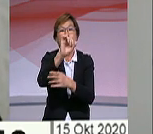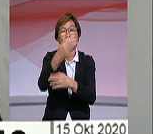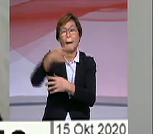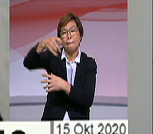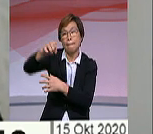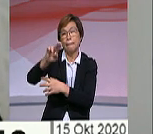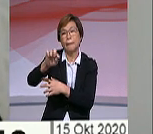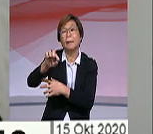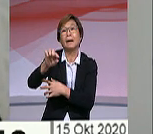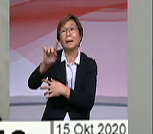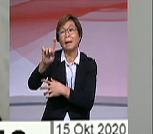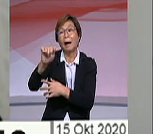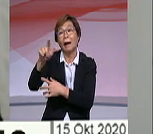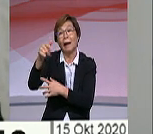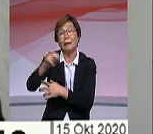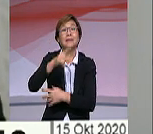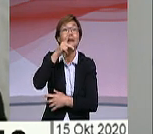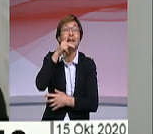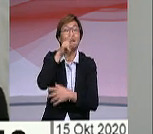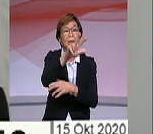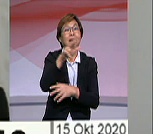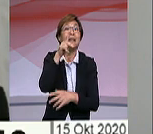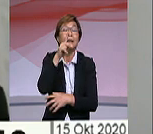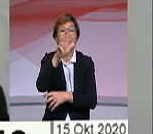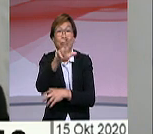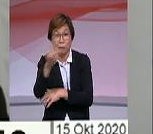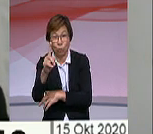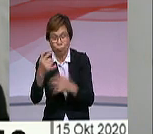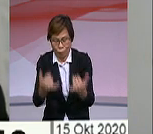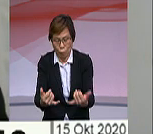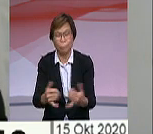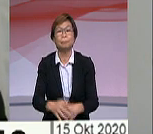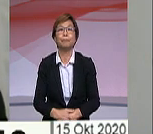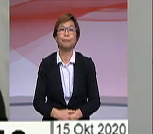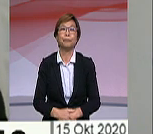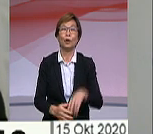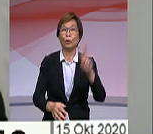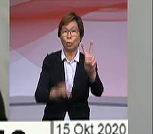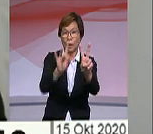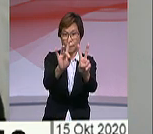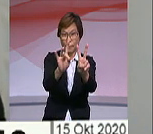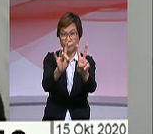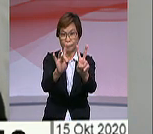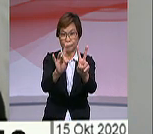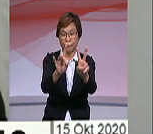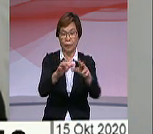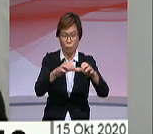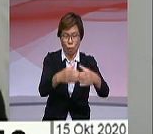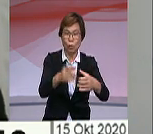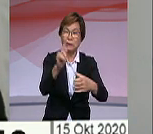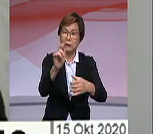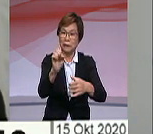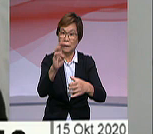Pengkalan. Di negeri Kedah, 31 kes telah dilaporkan pada hari ini, iaitu 28 kes daripada kluster